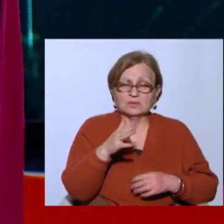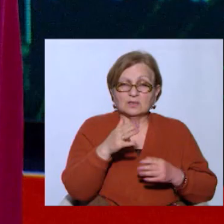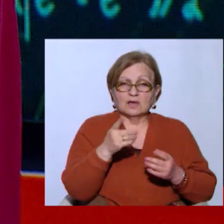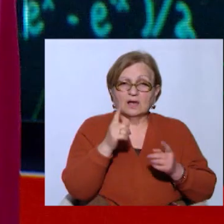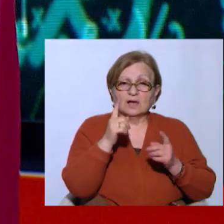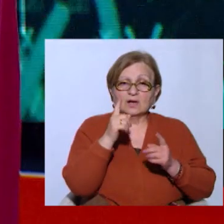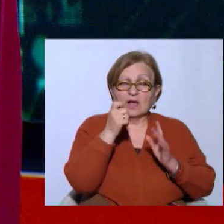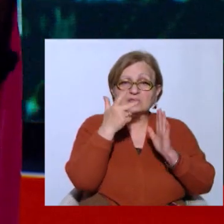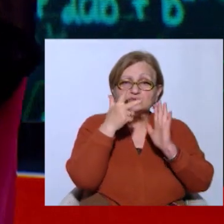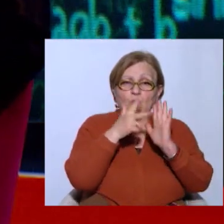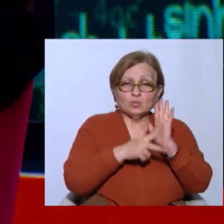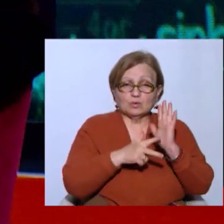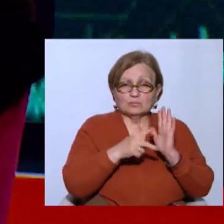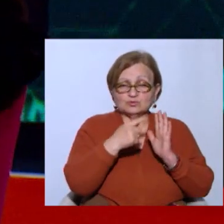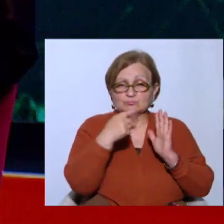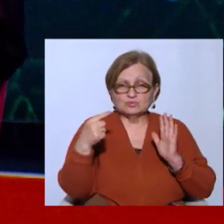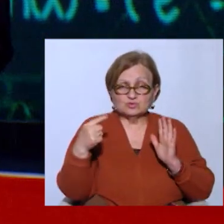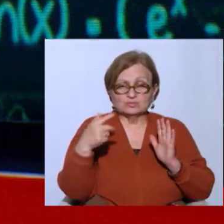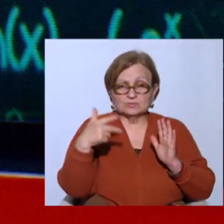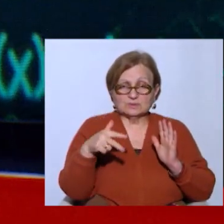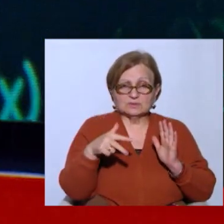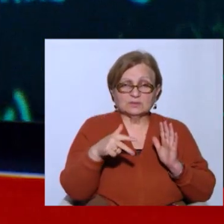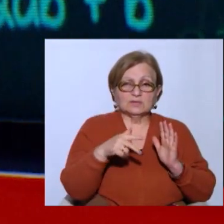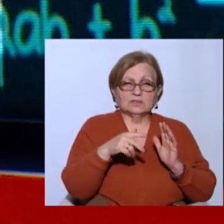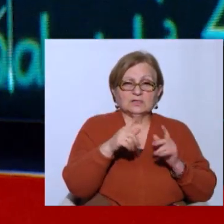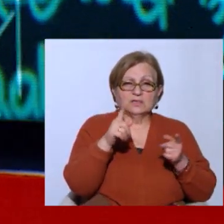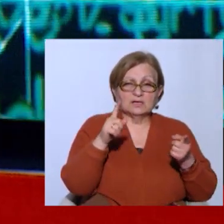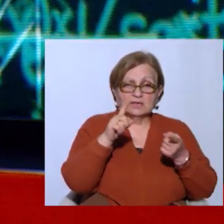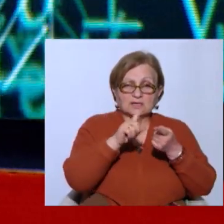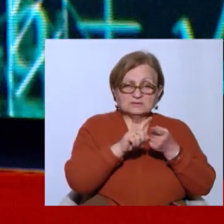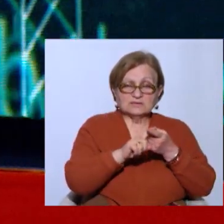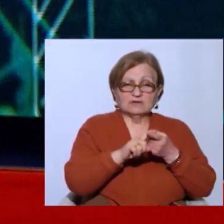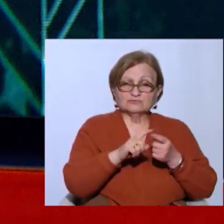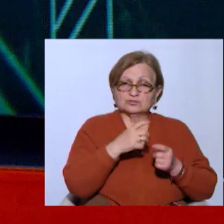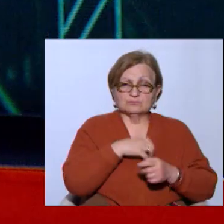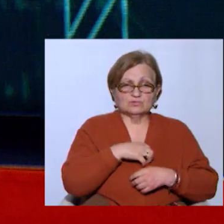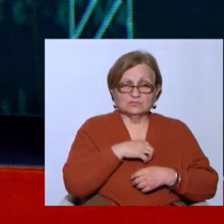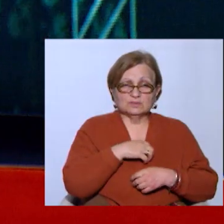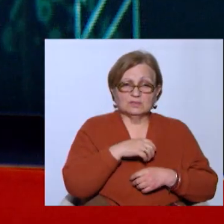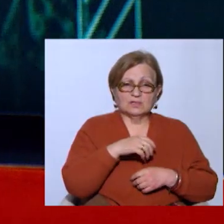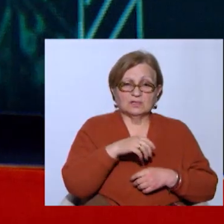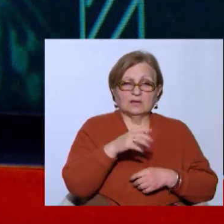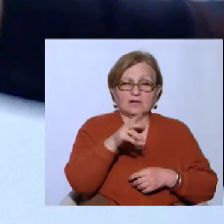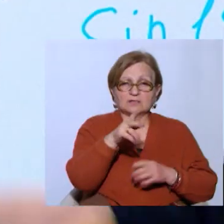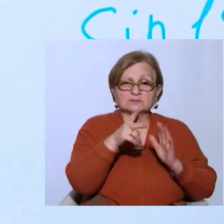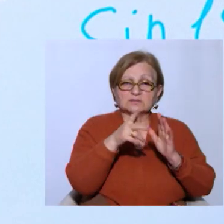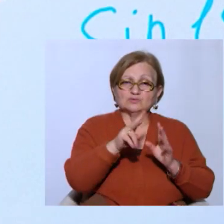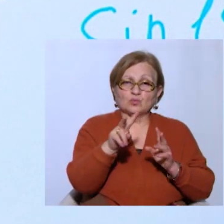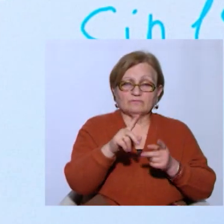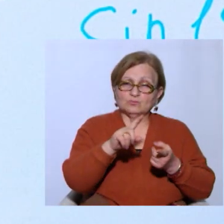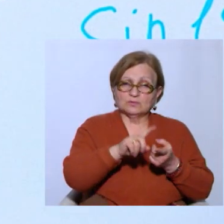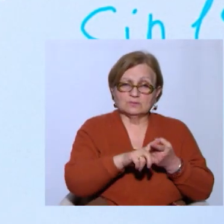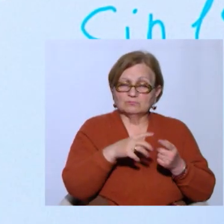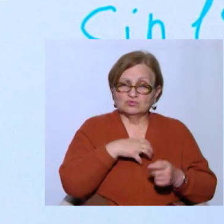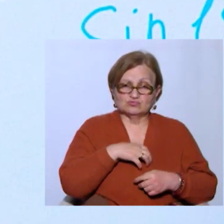როგორც 180 მინუს 30, ანუ 80-თან და 180-თან კავშირი ძალიან მნიშვნელოვანია. ნახეთ, აი 90 180-თან დაკავშირება